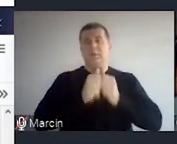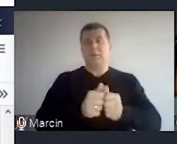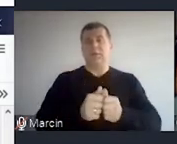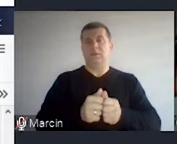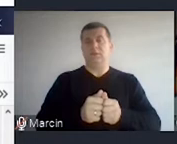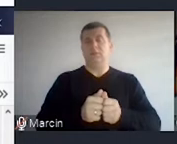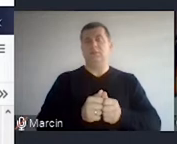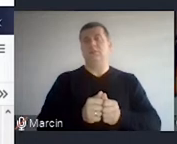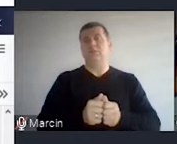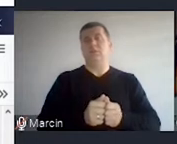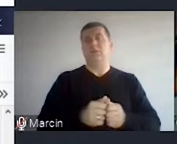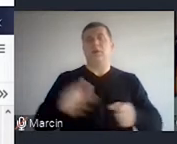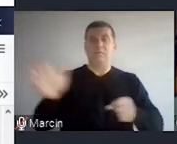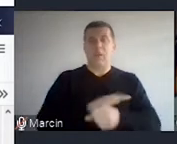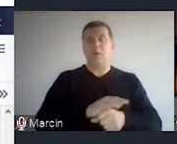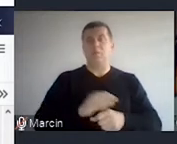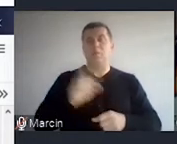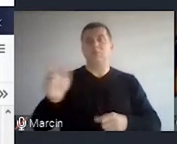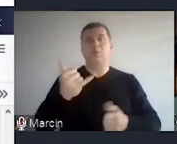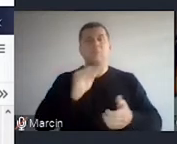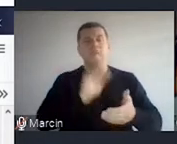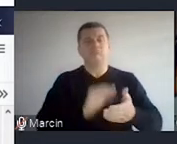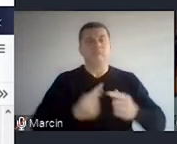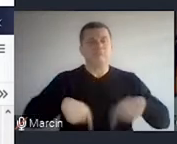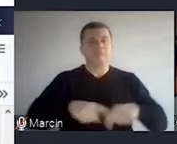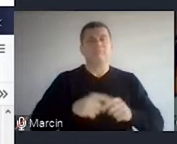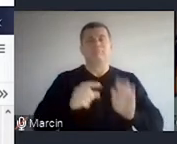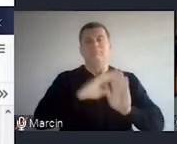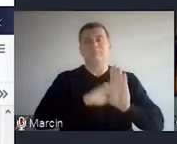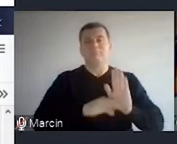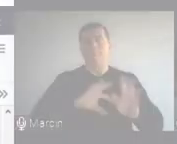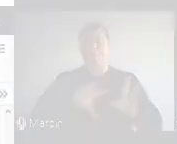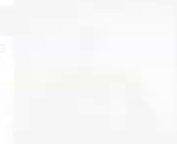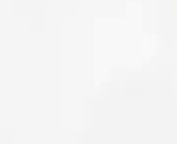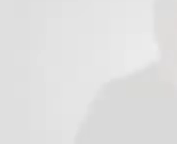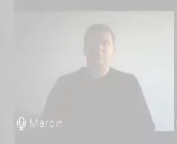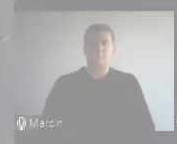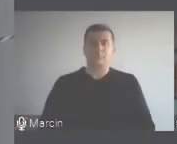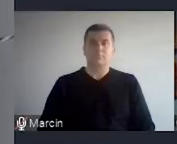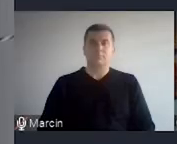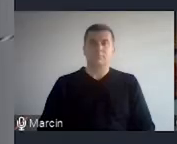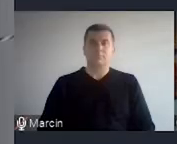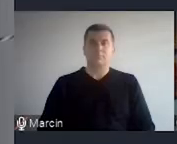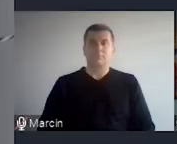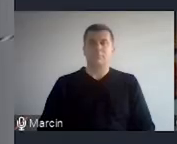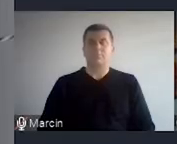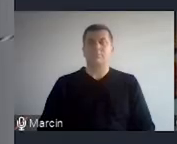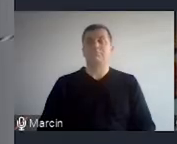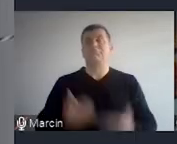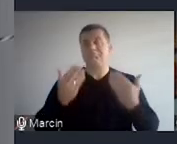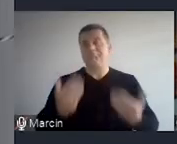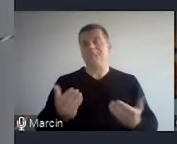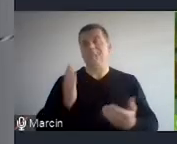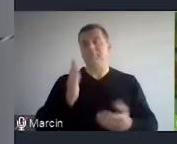po zrealizowaniu pełnego zakresu merytorycznego i osiągnięciu wskaźnika, no wszystko wskazuje na to, że